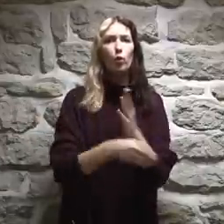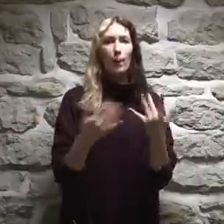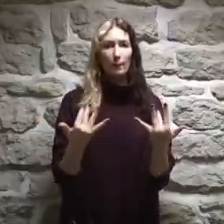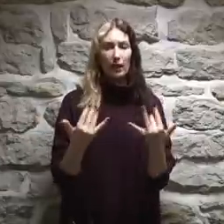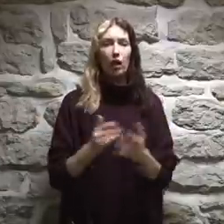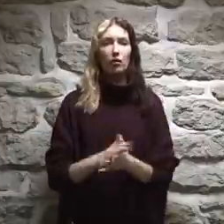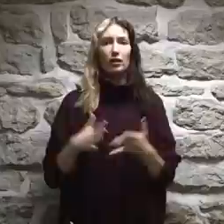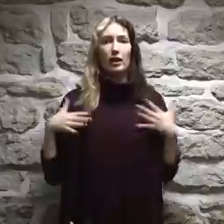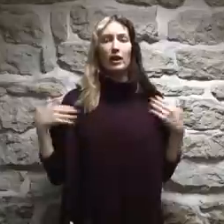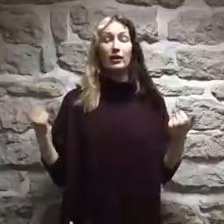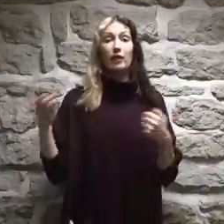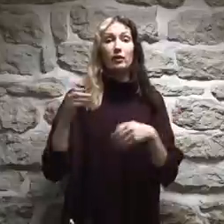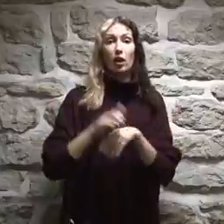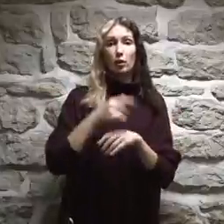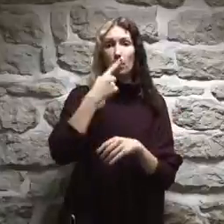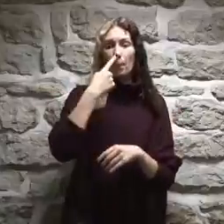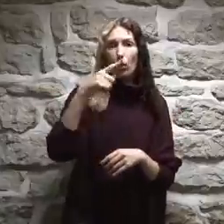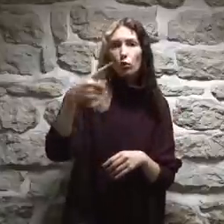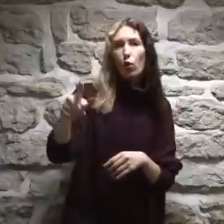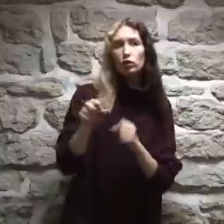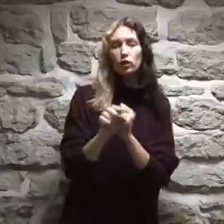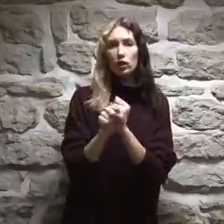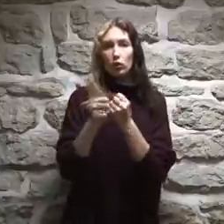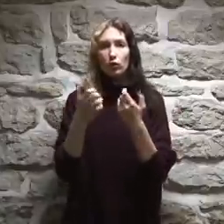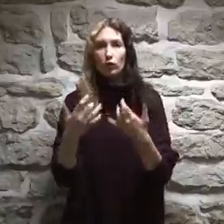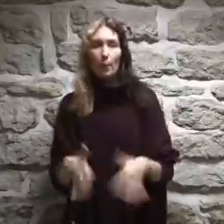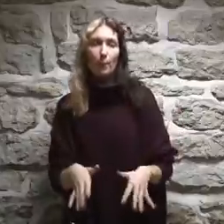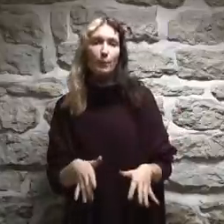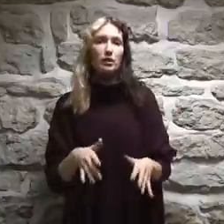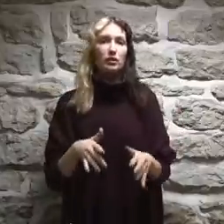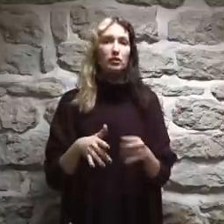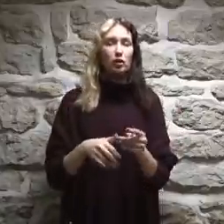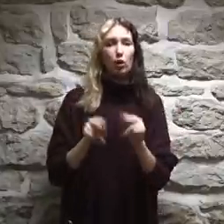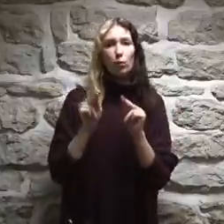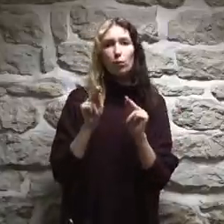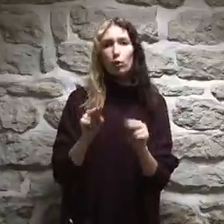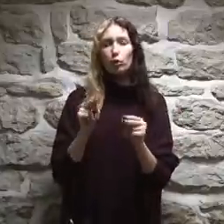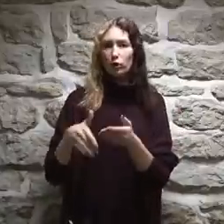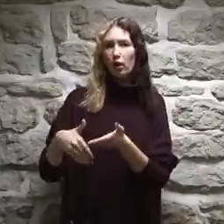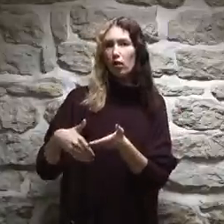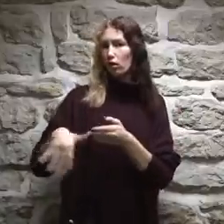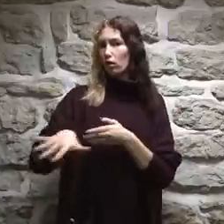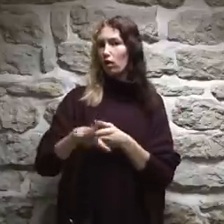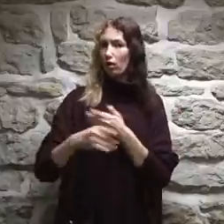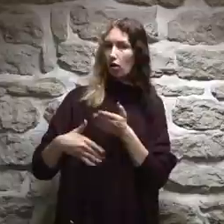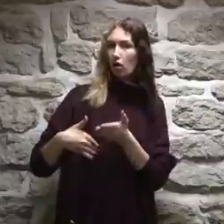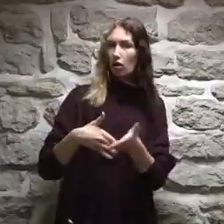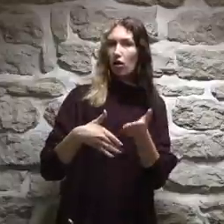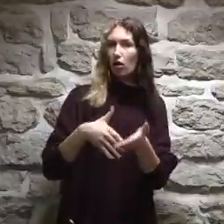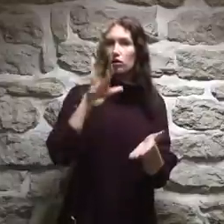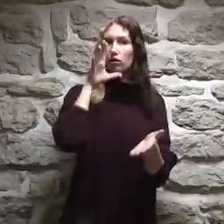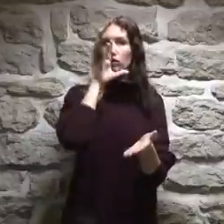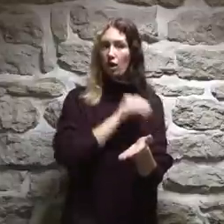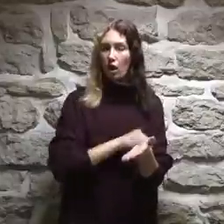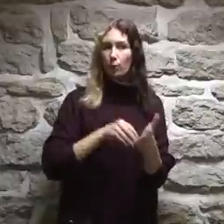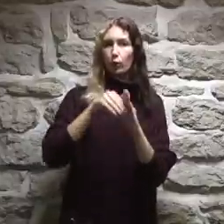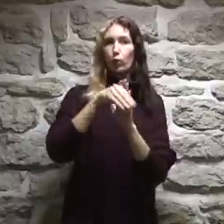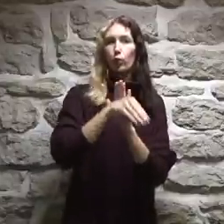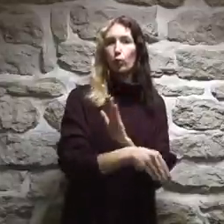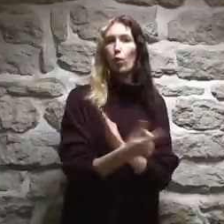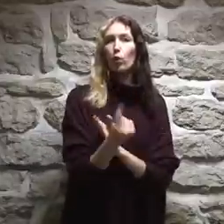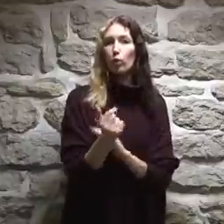Terviseamet on siin oma prognoose teinud ja loomulikult me saame kõik sellele kaasa aidata, aga selline